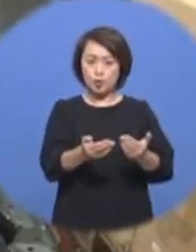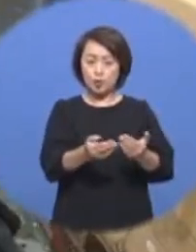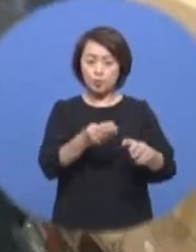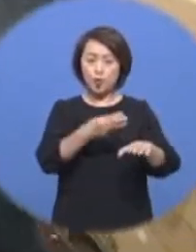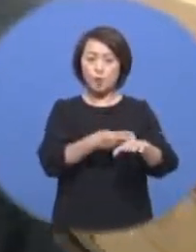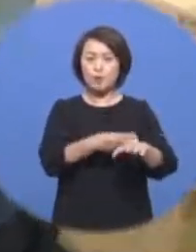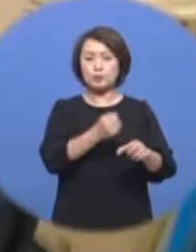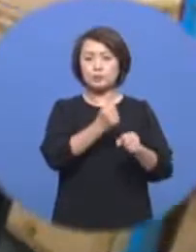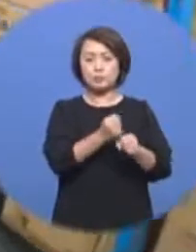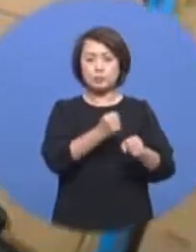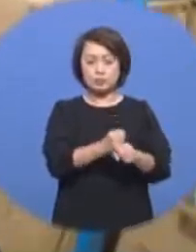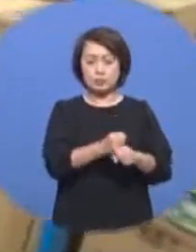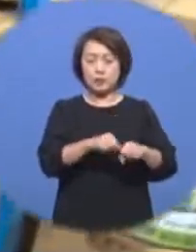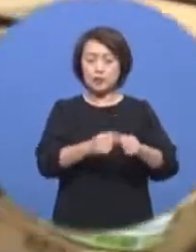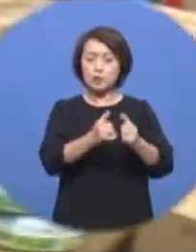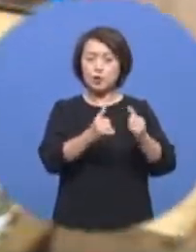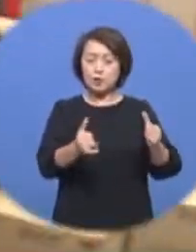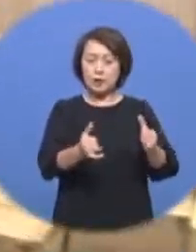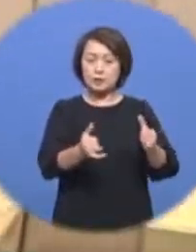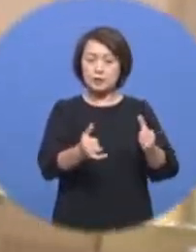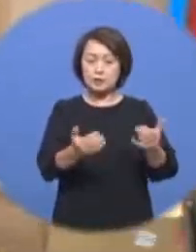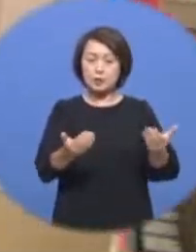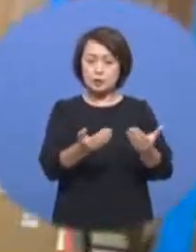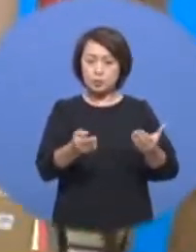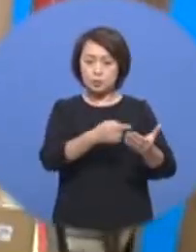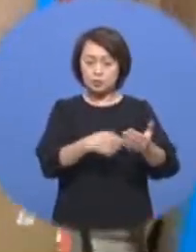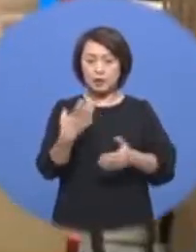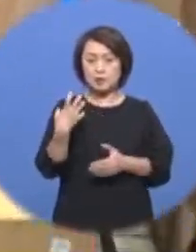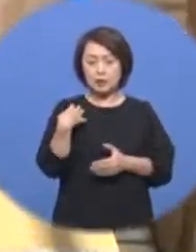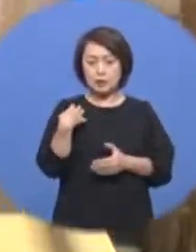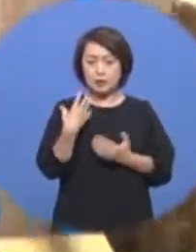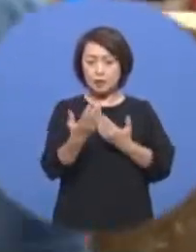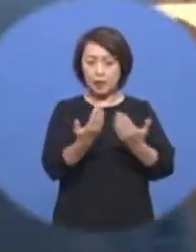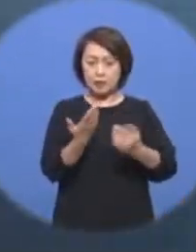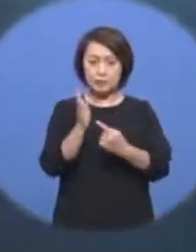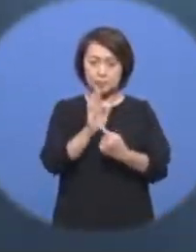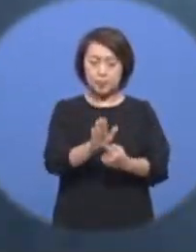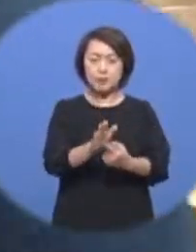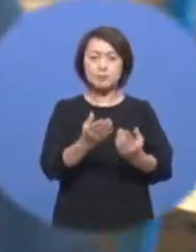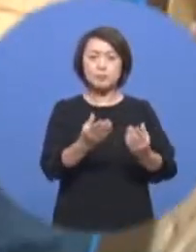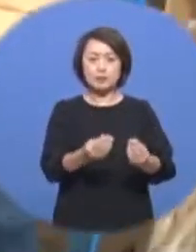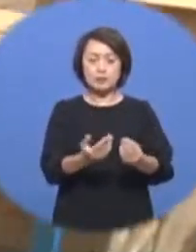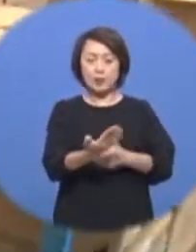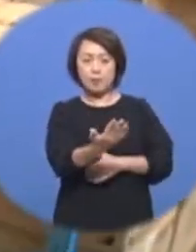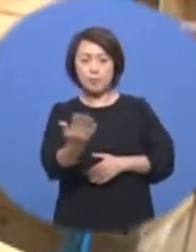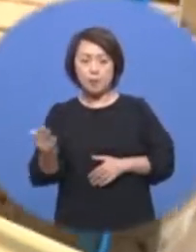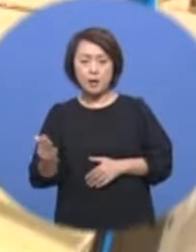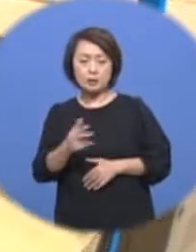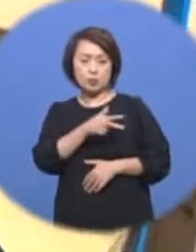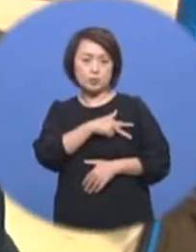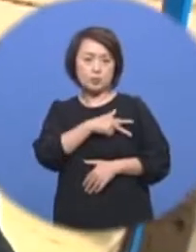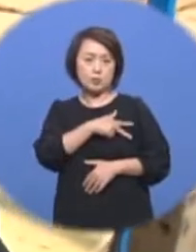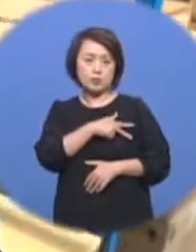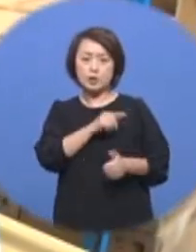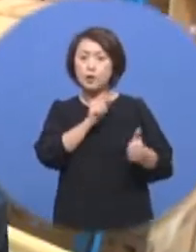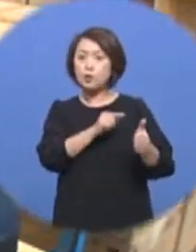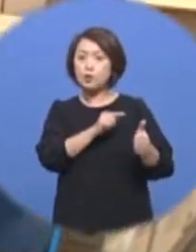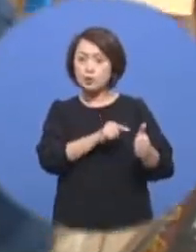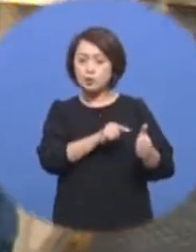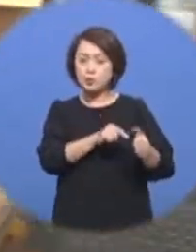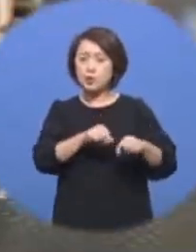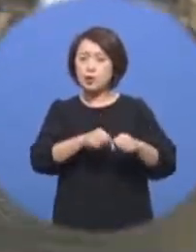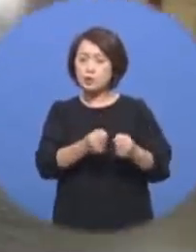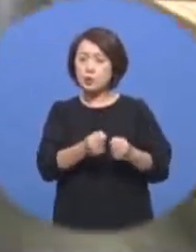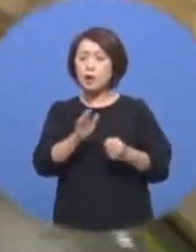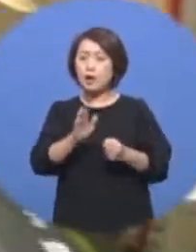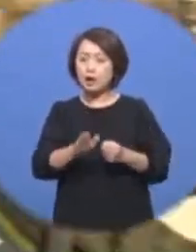して、障害者の役割を明確化しました。それから周りのスタッフに、この人はどういった障